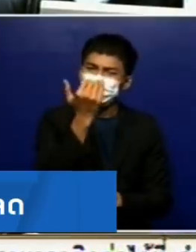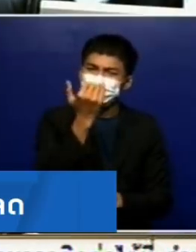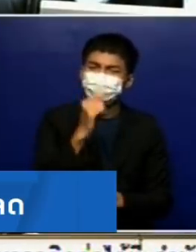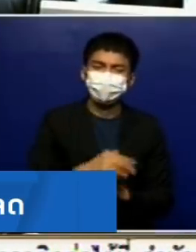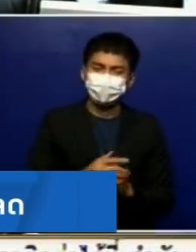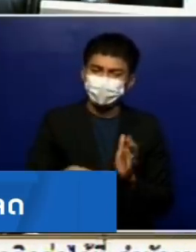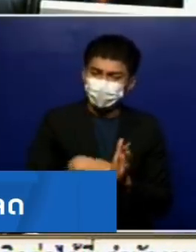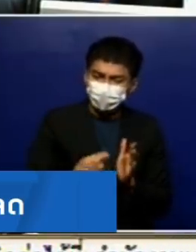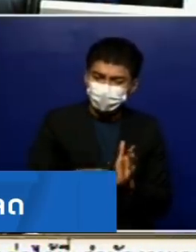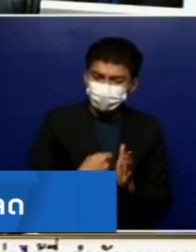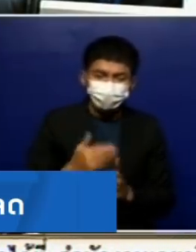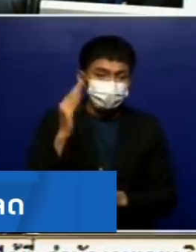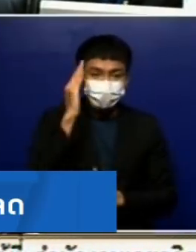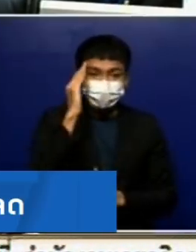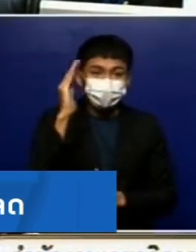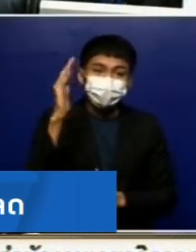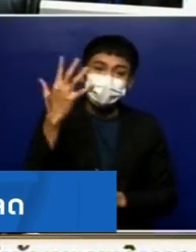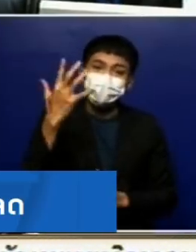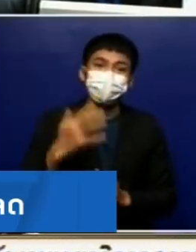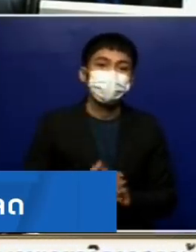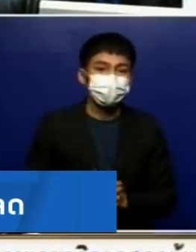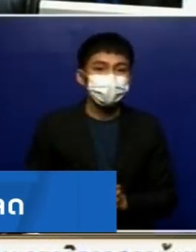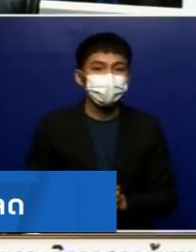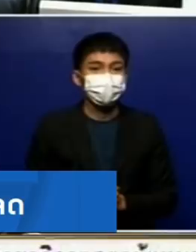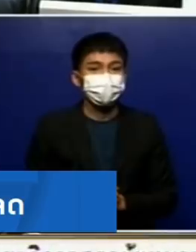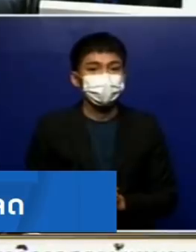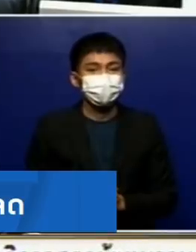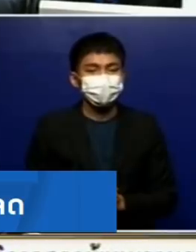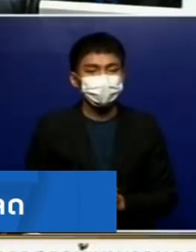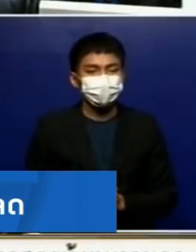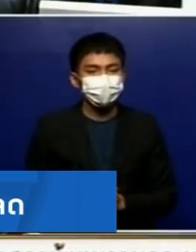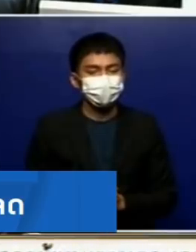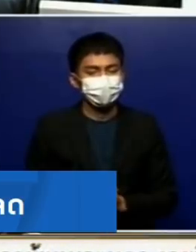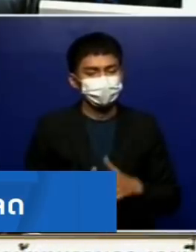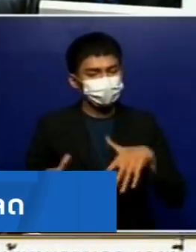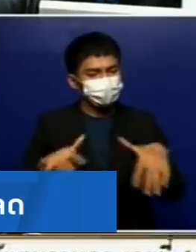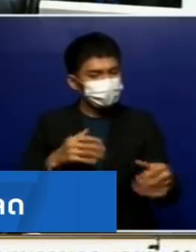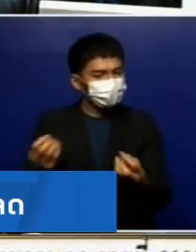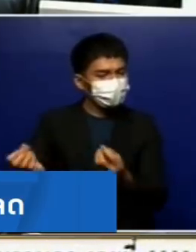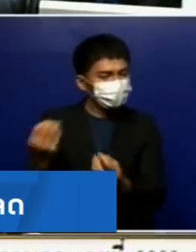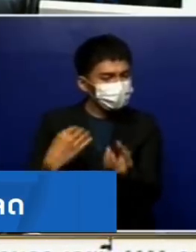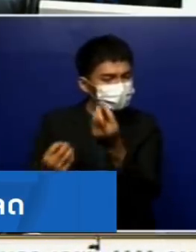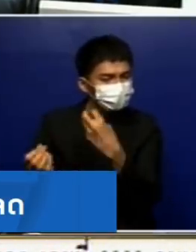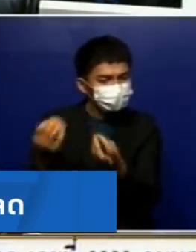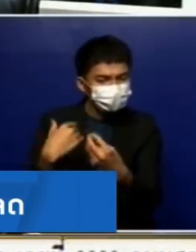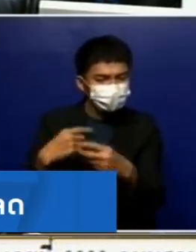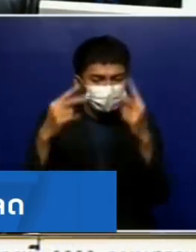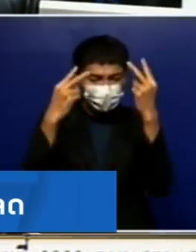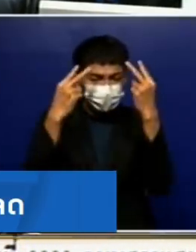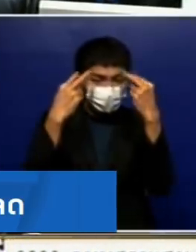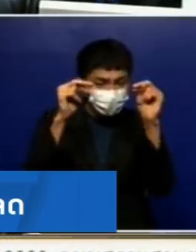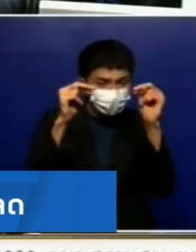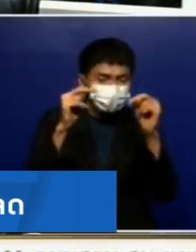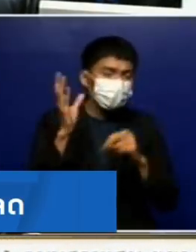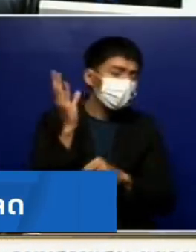นท่านนายกรัฐมนตรีท่านไม่ได้ยินเสียงพี่น้องประชาชนเลยหรือครับว่าที่ร้องระงมไ